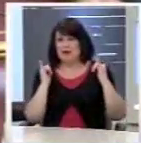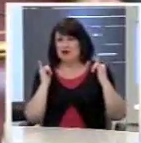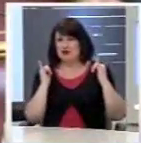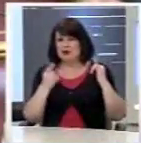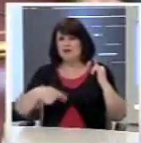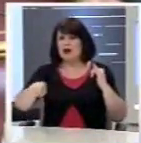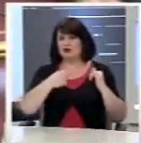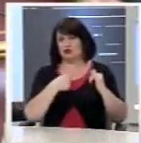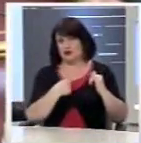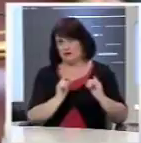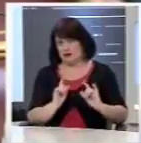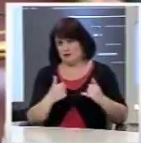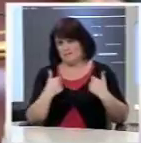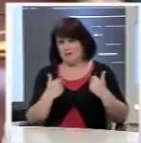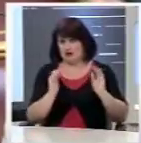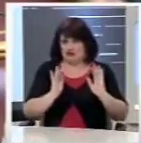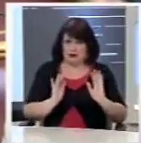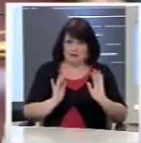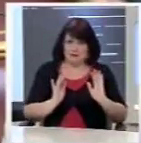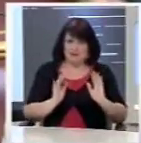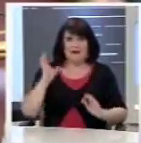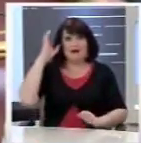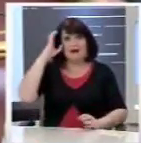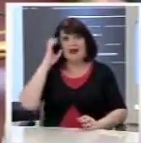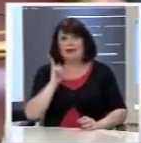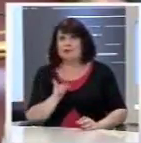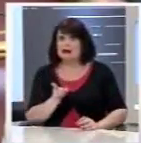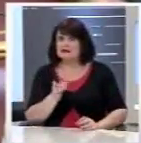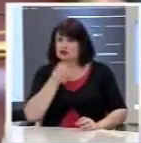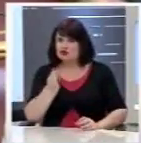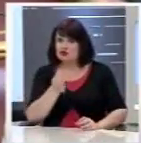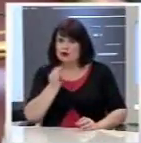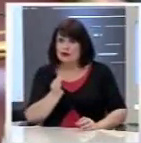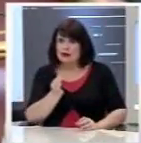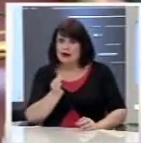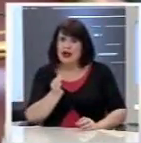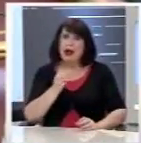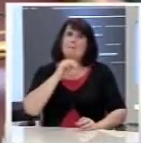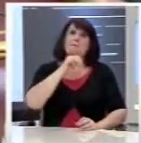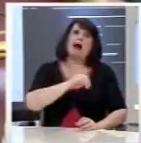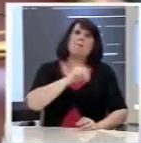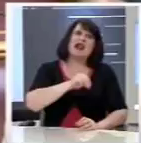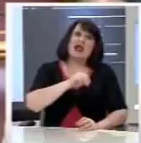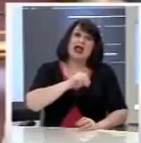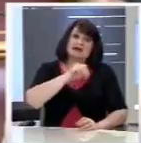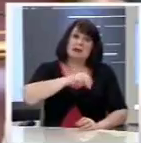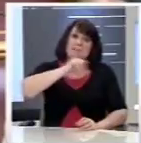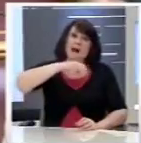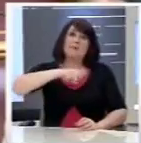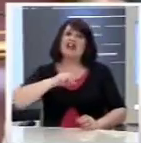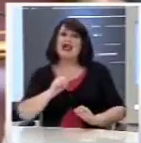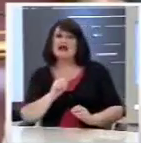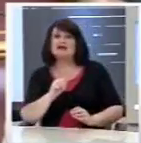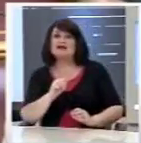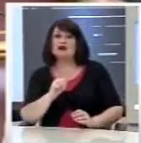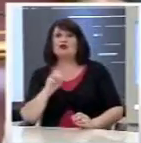μένα. Αυτά να τα θυμάστε. Ούτε με τον Μαμανέα την υπόθεση, αν θέλετε να θυμηθούμε την παλιότερη, ούτε με τον